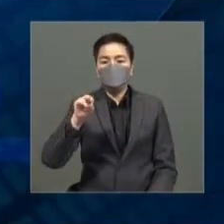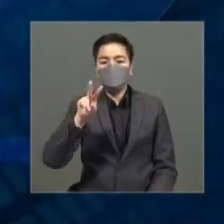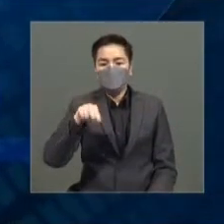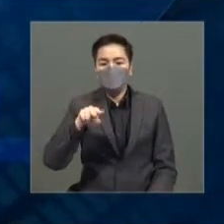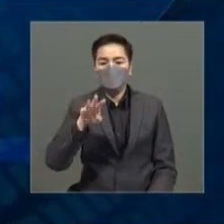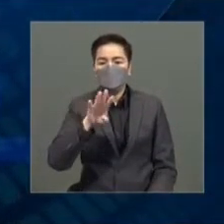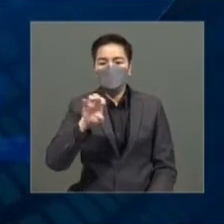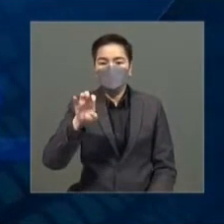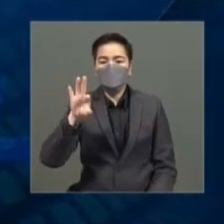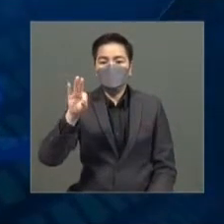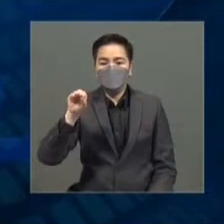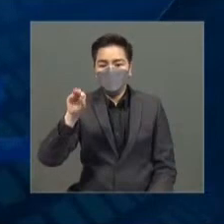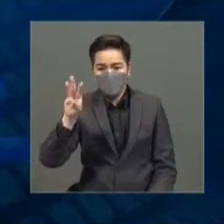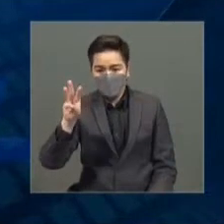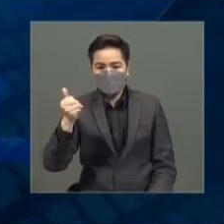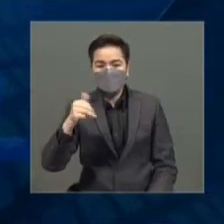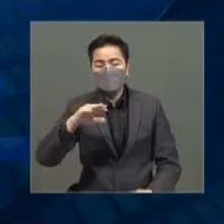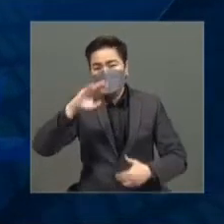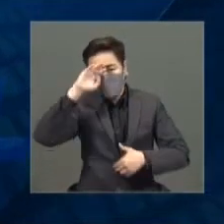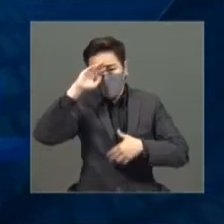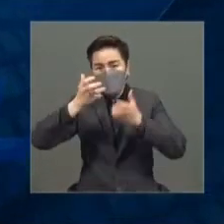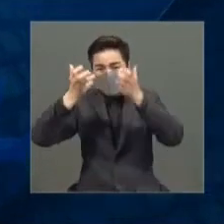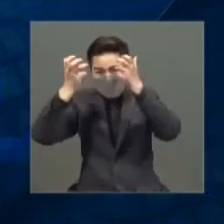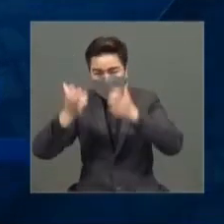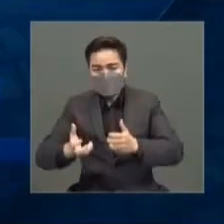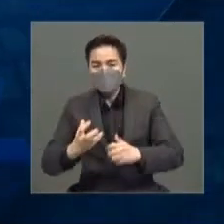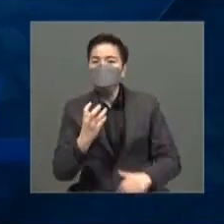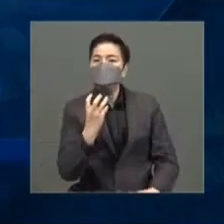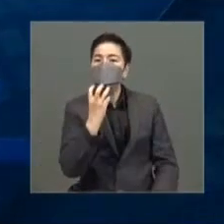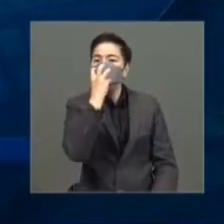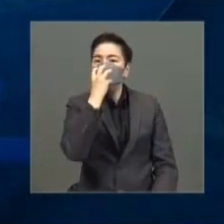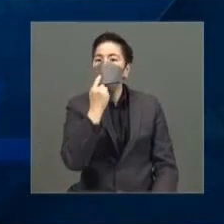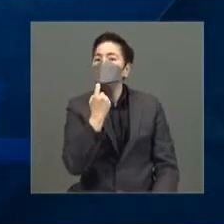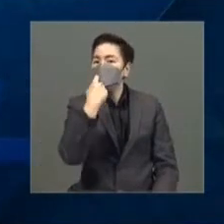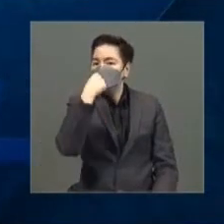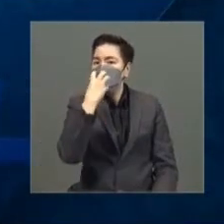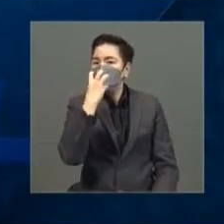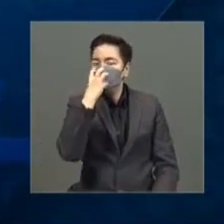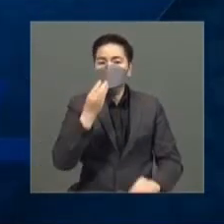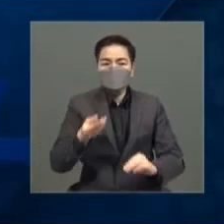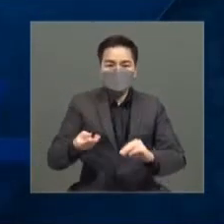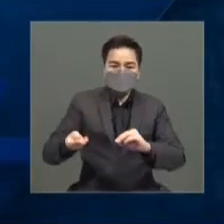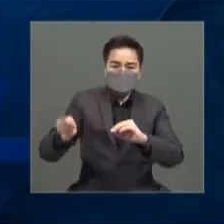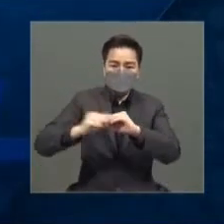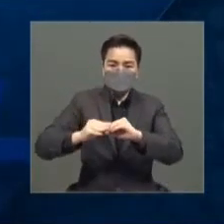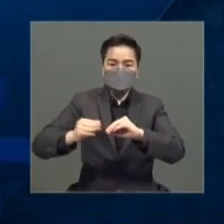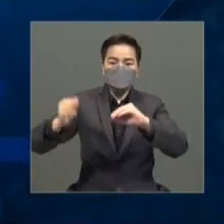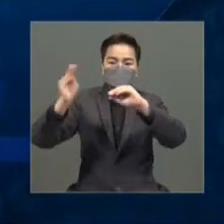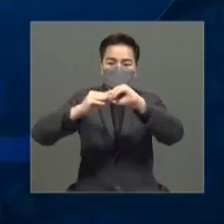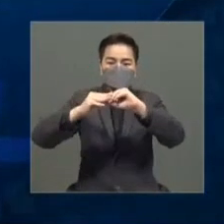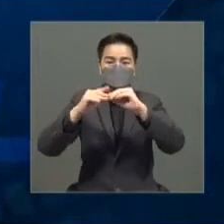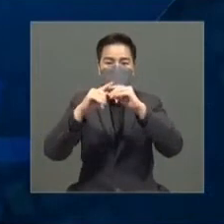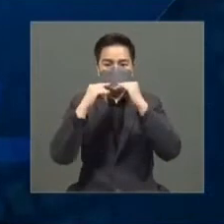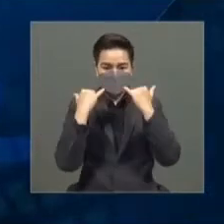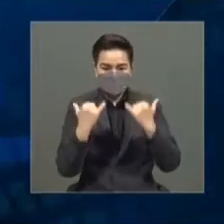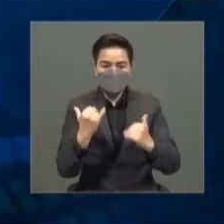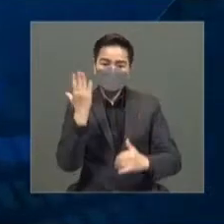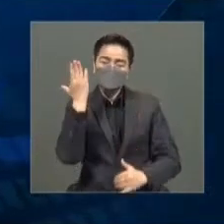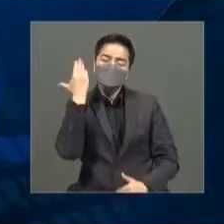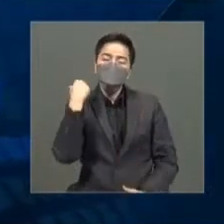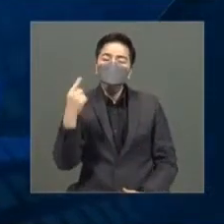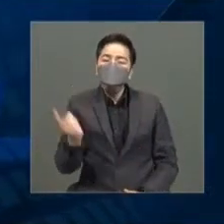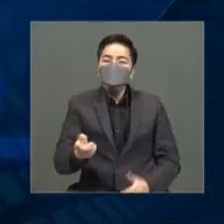ได้ชัดว่าตัวเลขผู้ที่มีอาการหนักและใช้เครื่องช่วยหายใจขยับขึ้นมากพอสมควรจาก